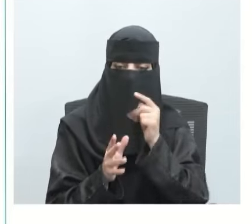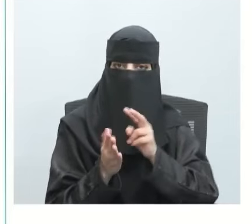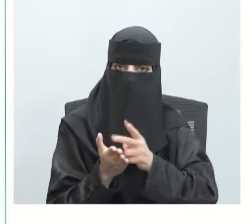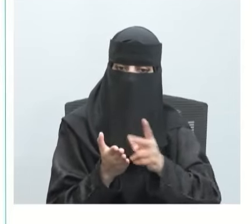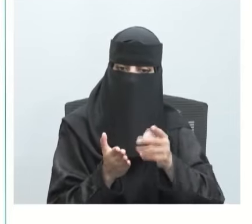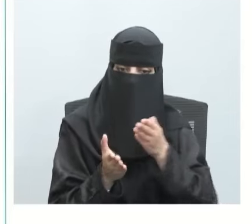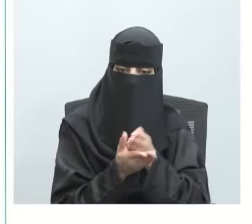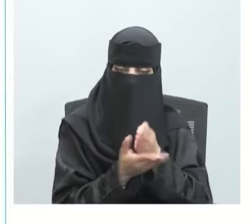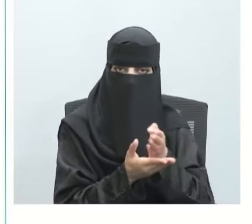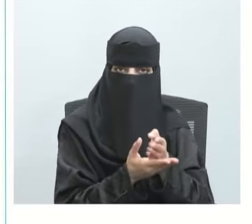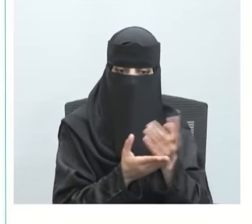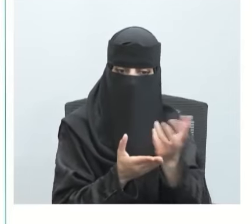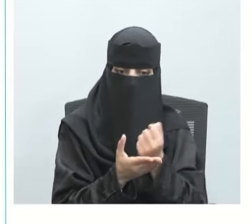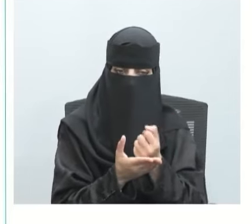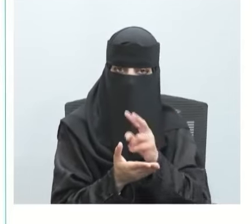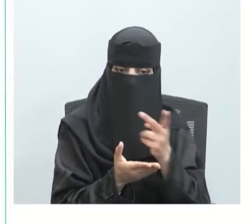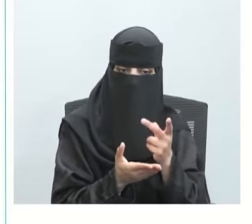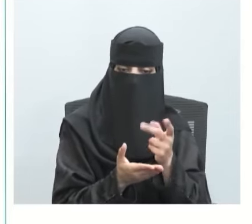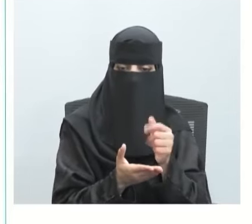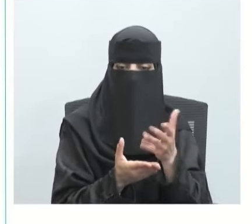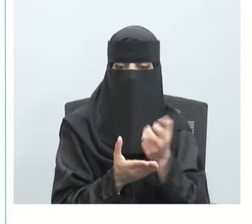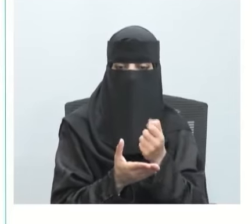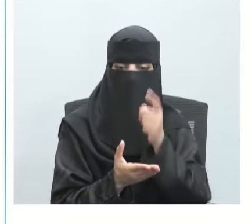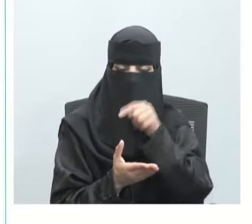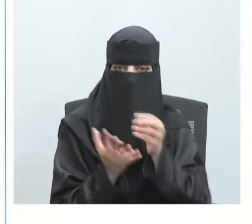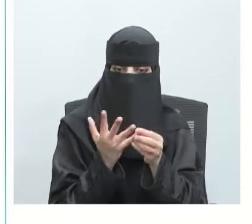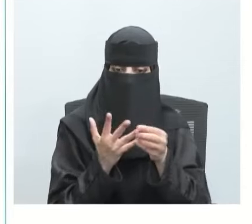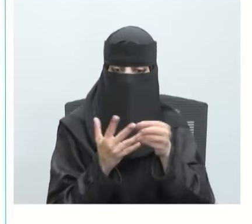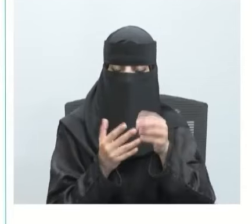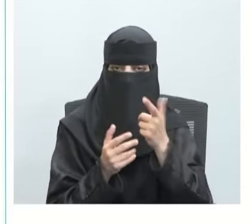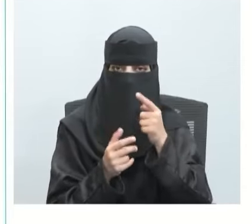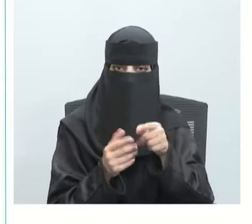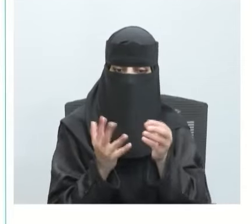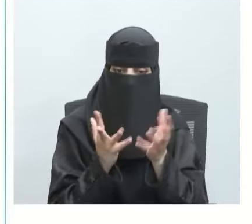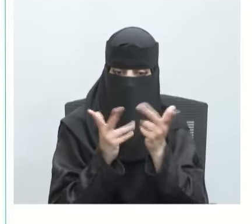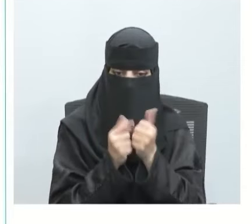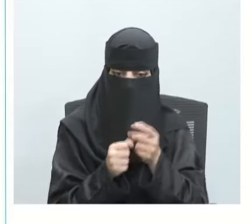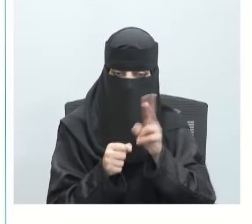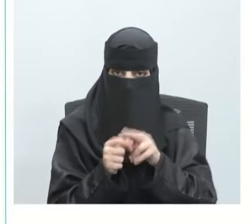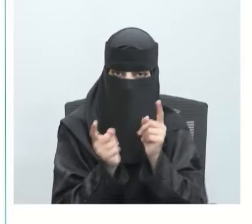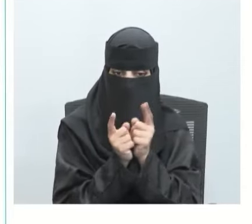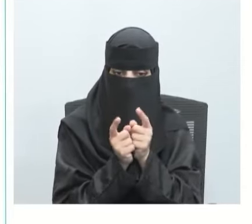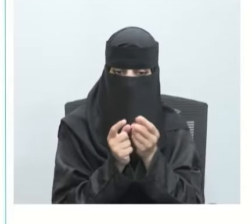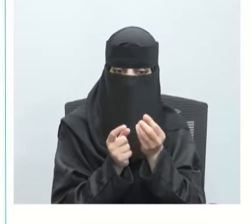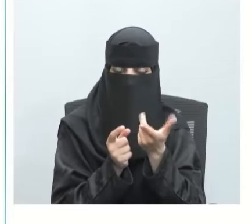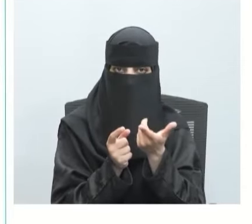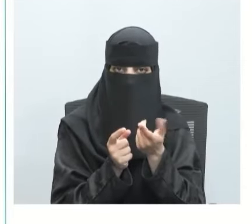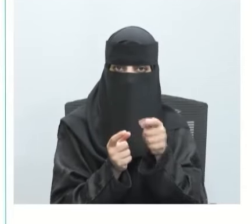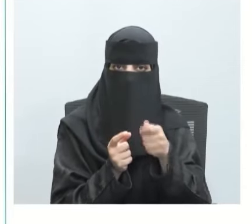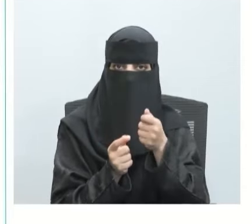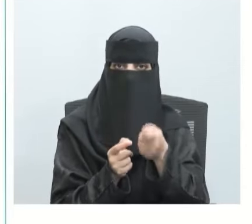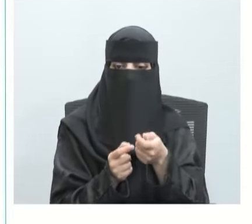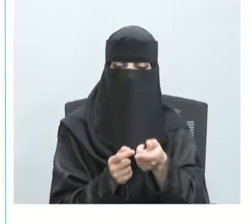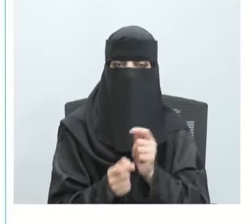وسواء كان هذا المال مكتسبا ام غير مكتسب عليك تتبع مصدره وعدد المرات التي تتلقى فيها